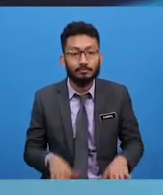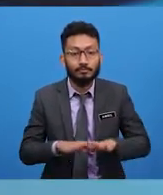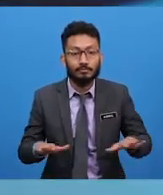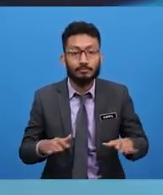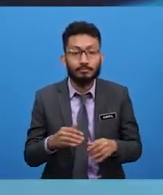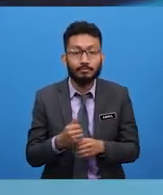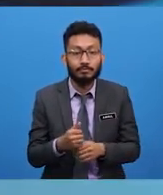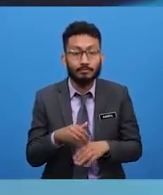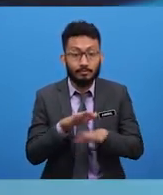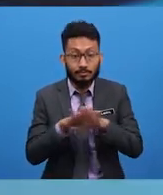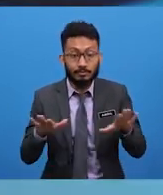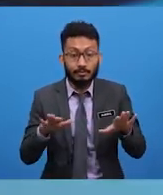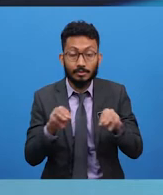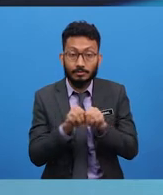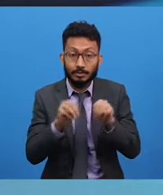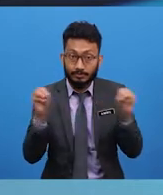teknik batik cetak.